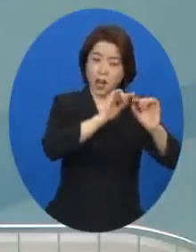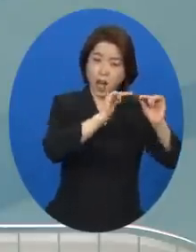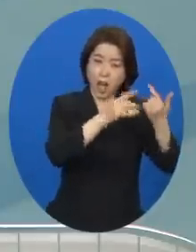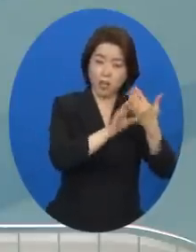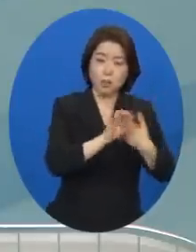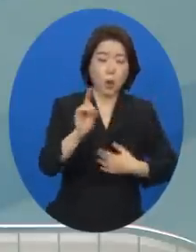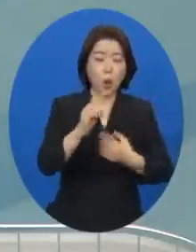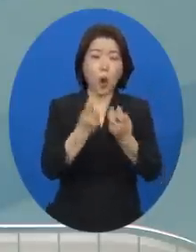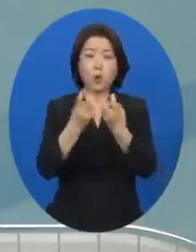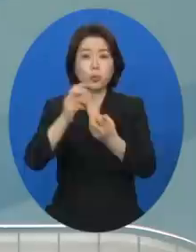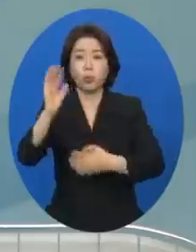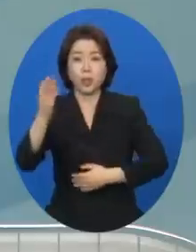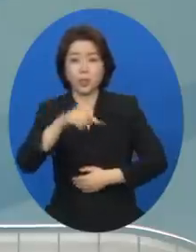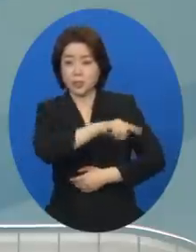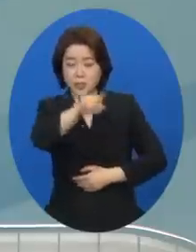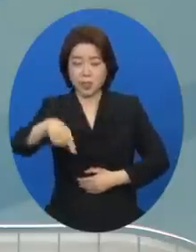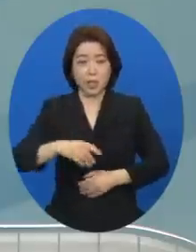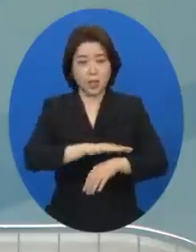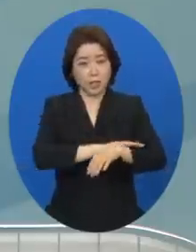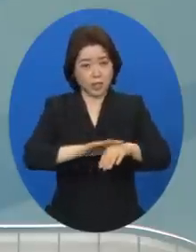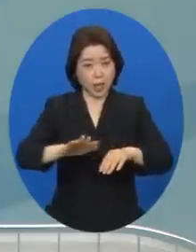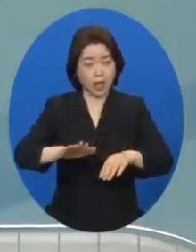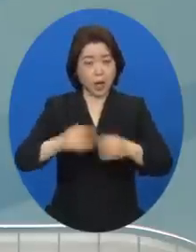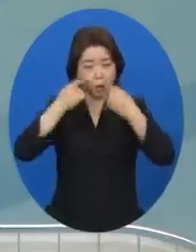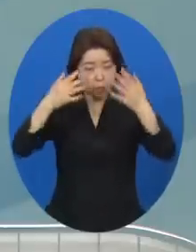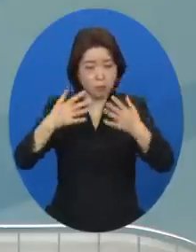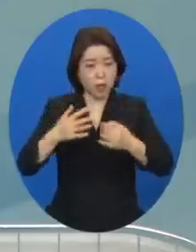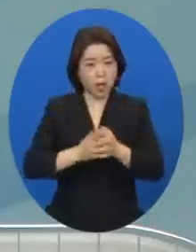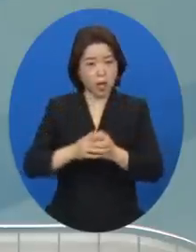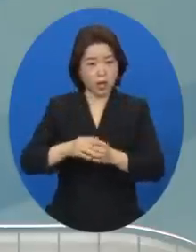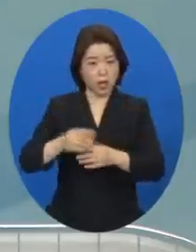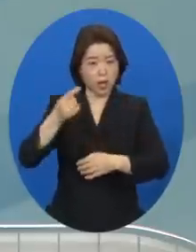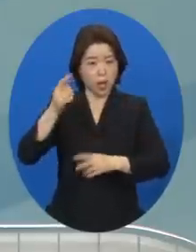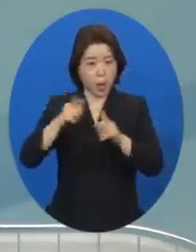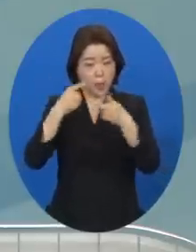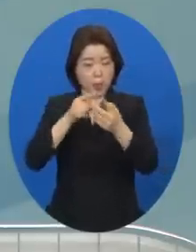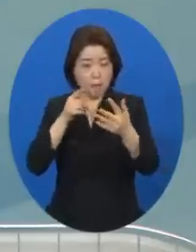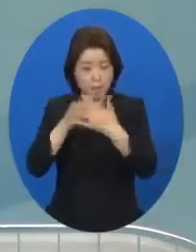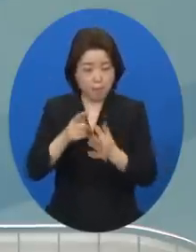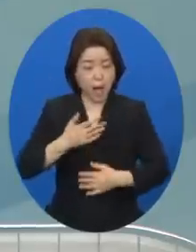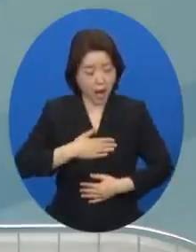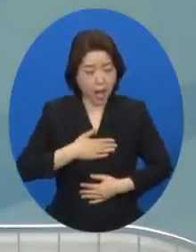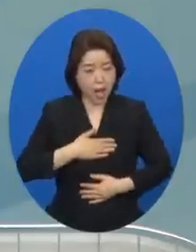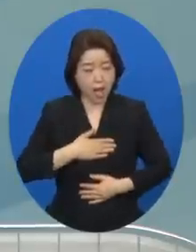어떻게 되는지 정말 교인들이 분명하게 인식하고 있느냐